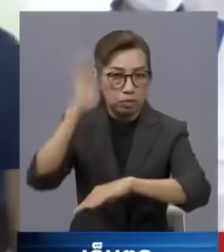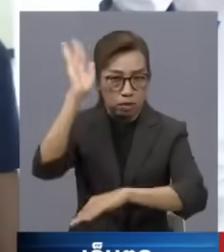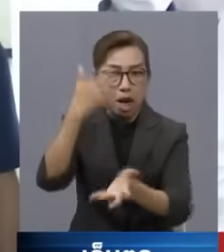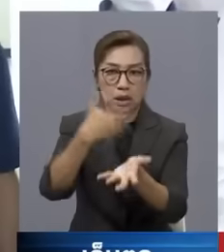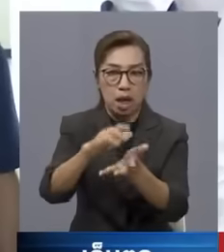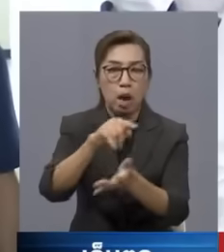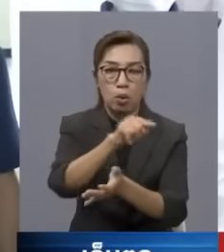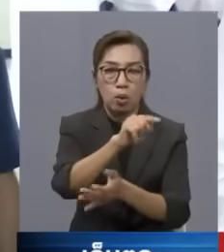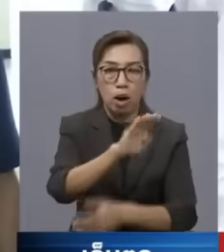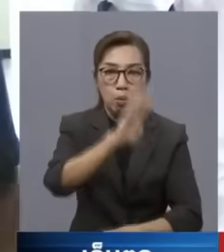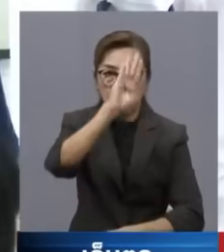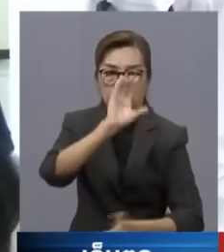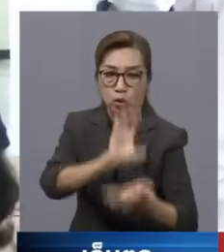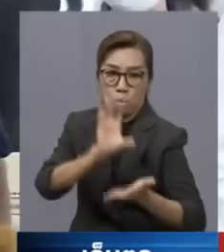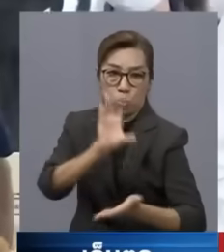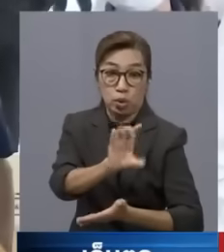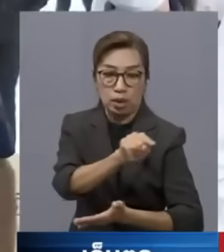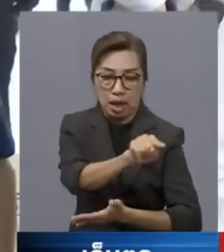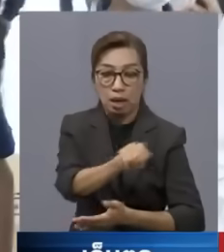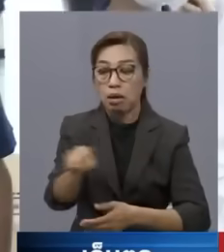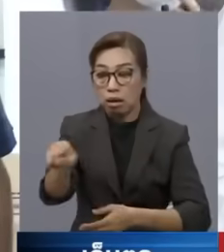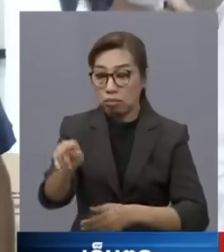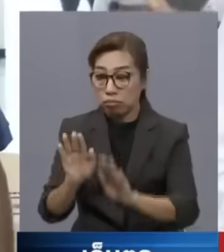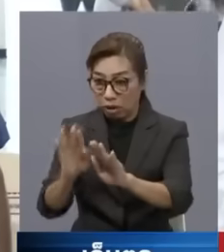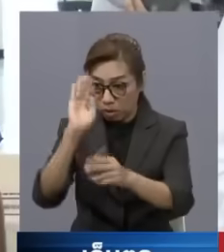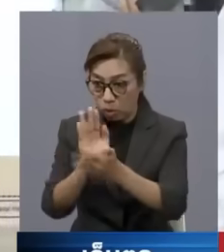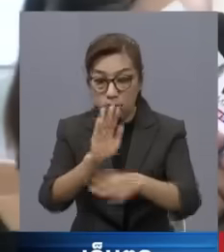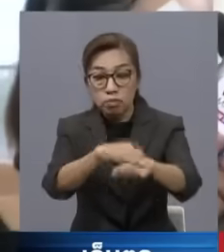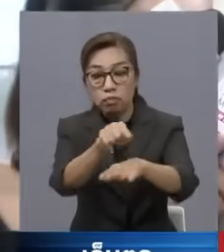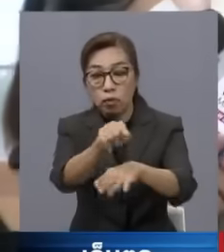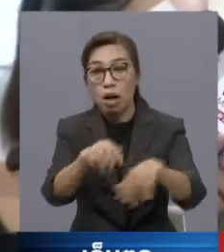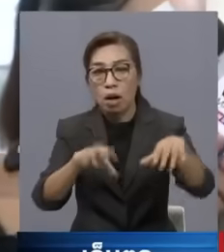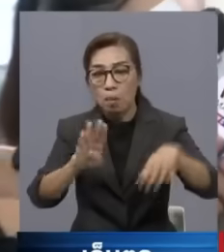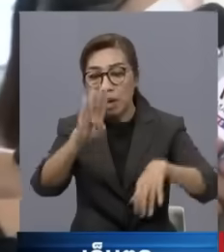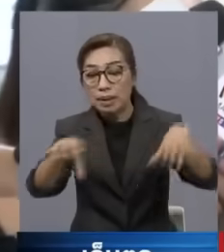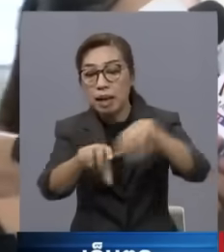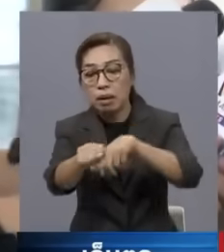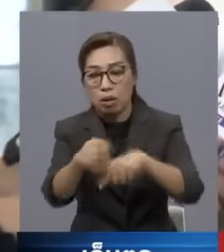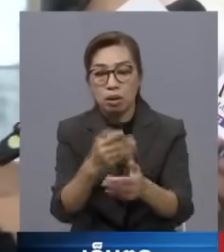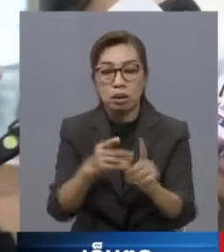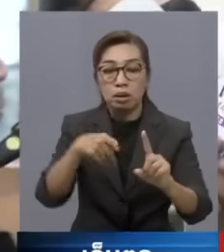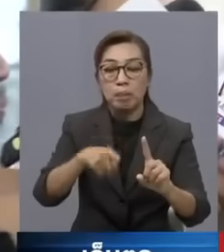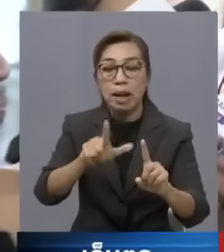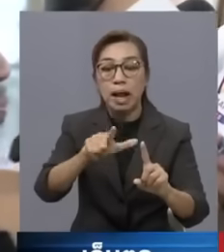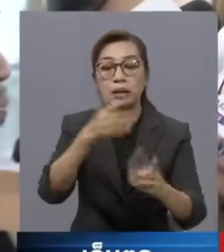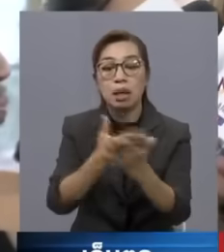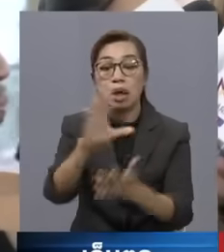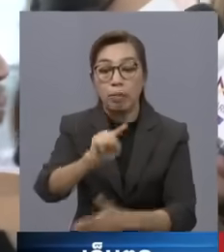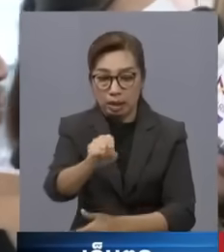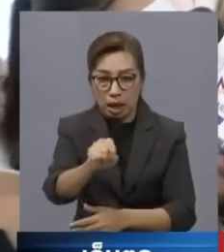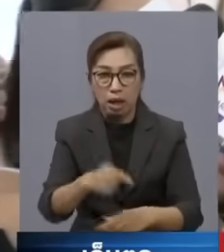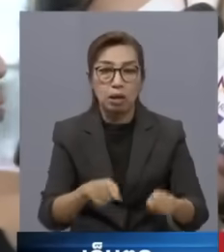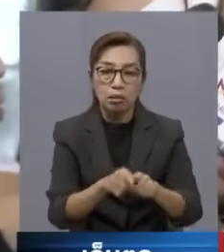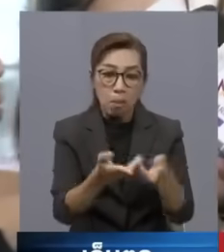ธาตุแท้ของนายทุนโดยให้เรียกนอมินีมาสอบเลยว่าใครเป็นคนให้เงิน 1,000ล้านแล้วก็อ้างว่าไม่รู้จักกับแม่บ้านหรือว่า